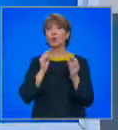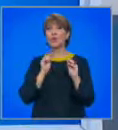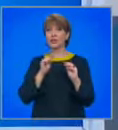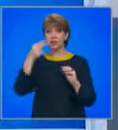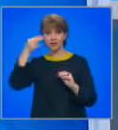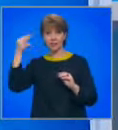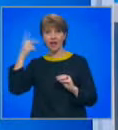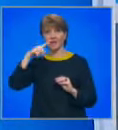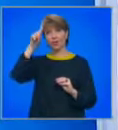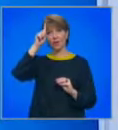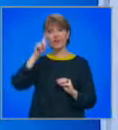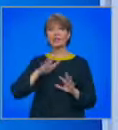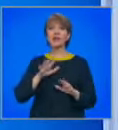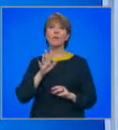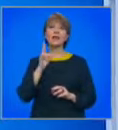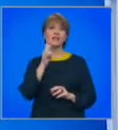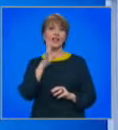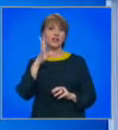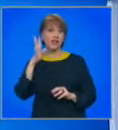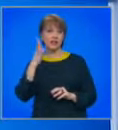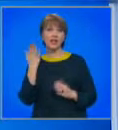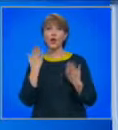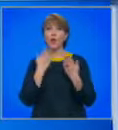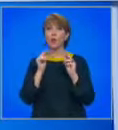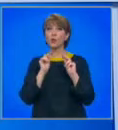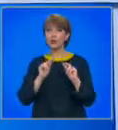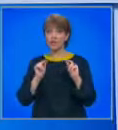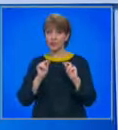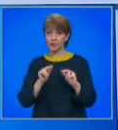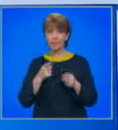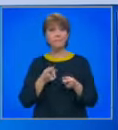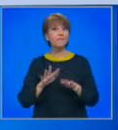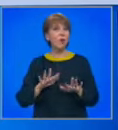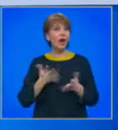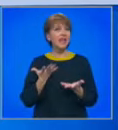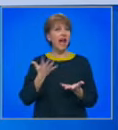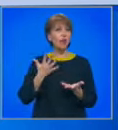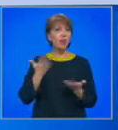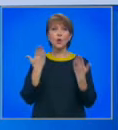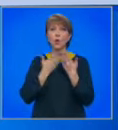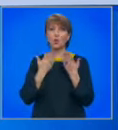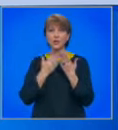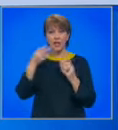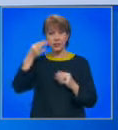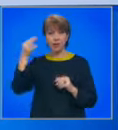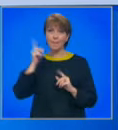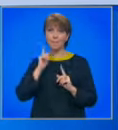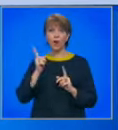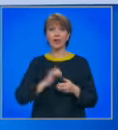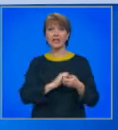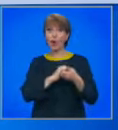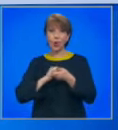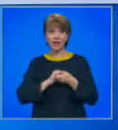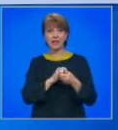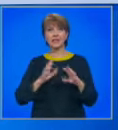определени 24 базови училища, които преразпределиха тестовете. Оказа се, че някои училища ще могат да се организират и ще